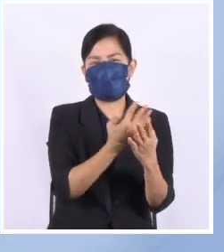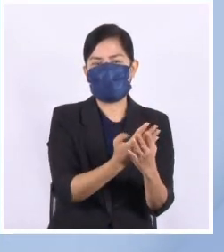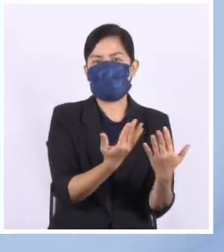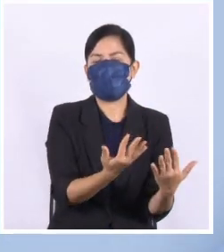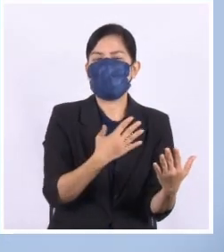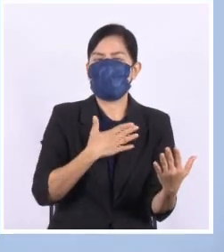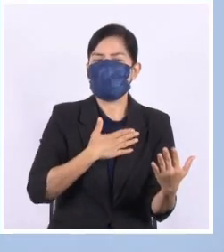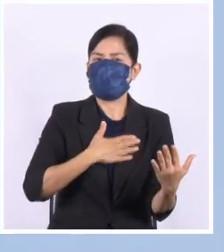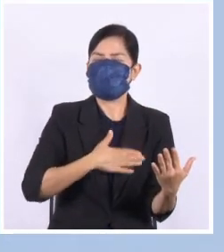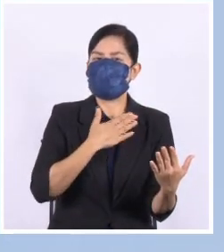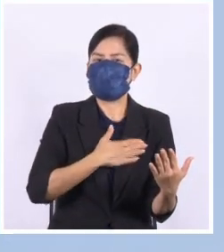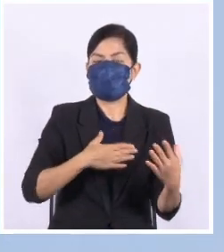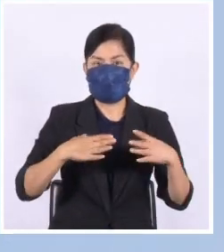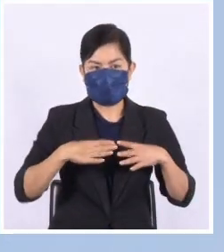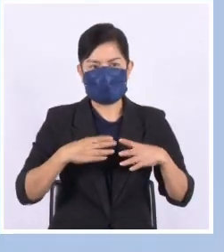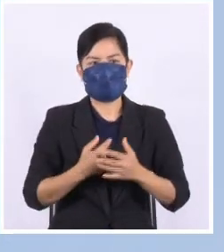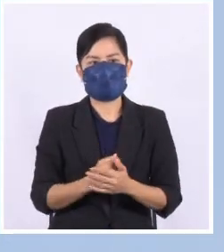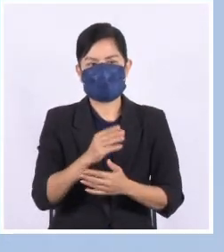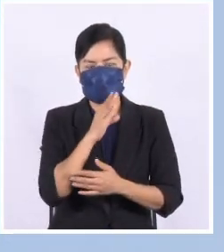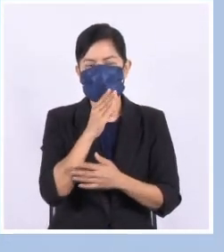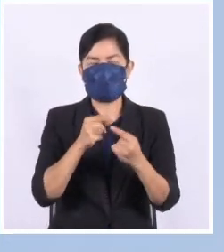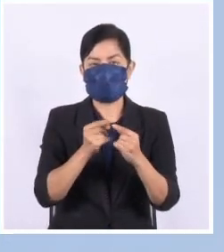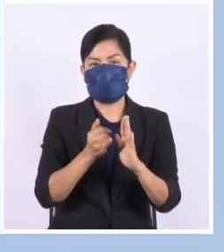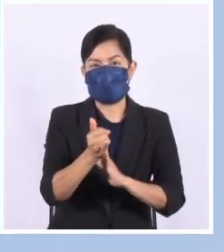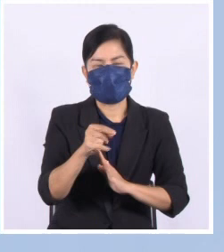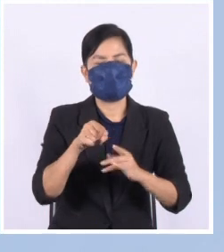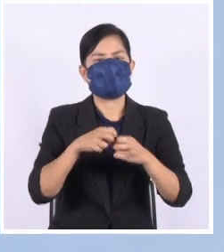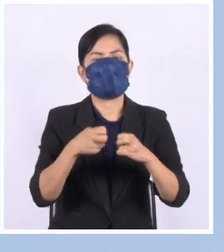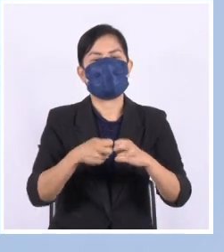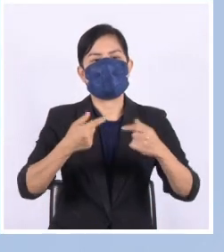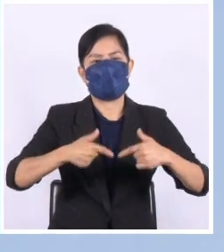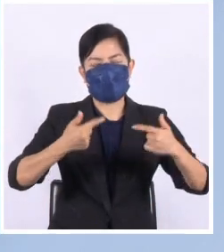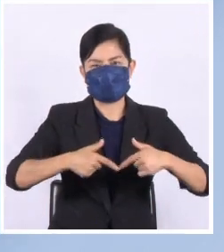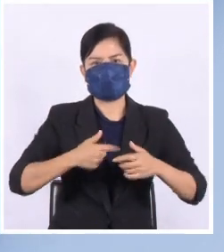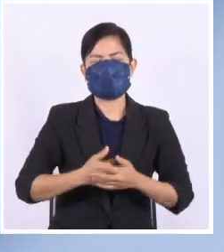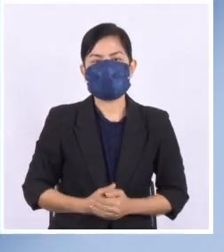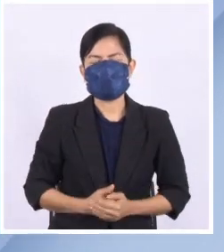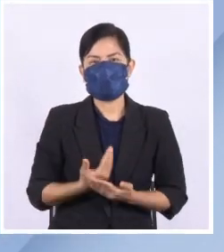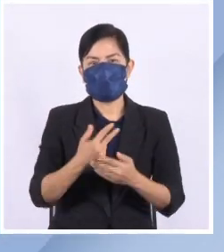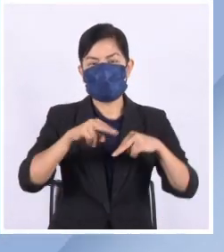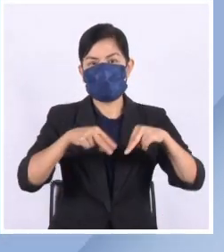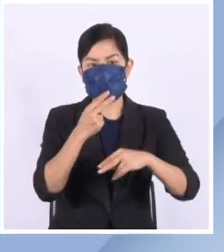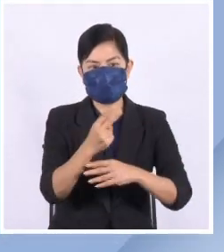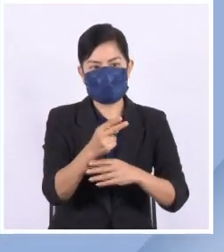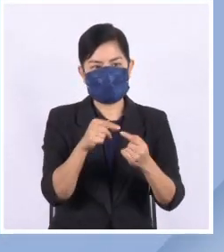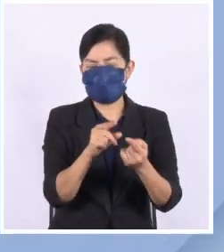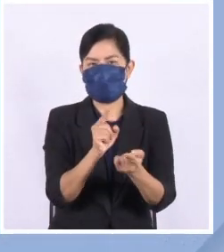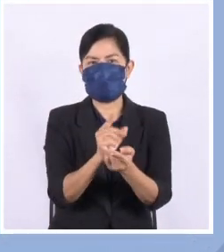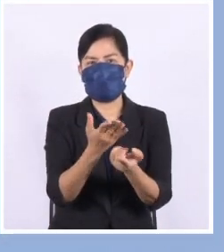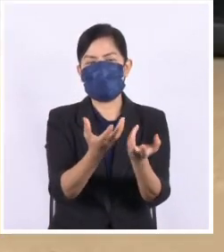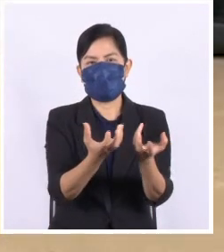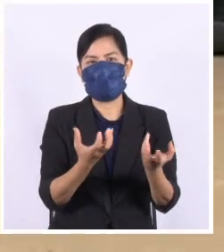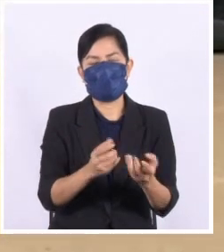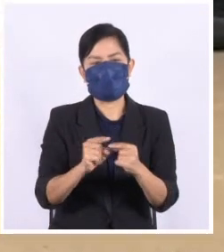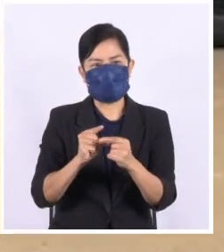มณ์ก่อนเพราะว่าเดี๋ยวจะปล่อยออกไปเนี่ยจะไปทะเลาะกับภรรยาอีกจากการตรวจสอบนะครับก็ไม่พบว่ามีเครื่องมือทางการแพทย์ที่โรงพยาบาลได้รับ